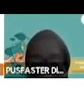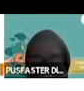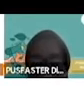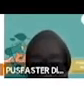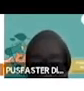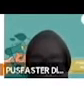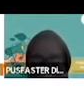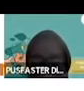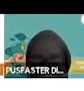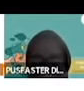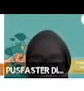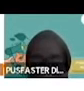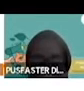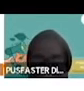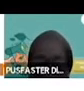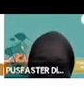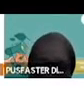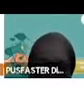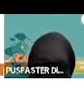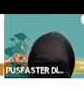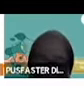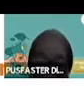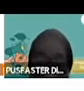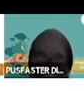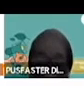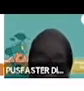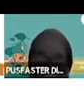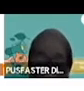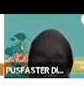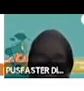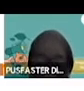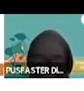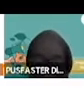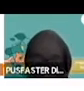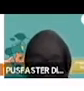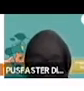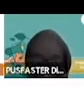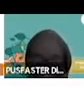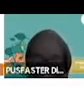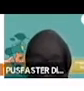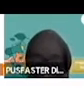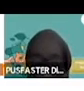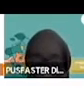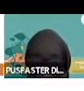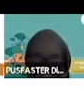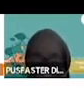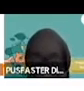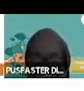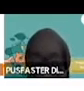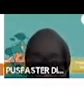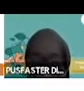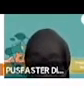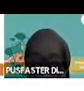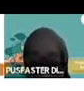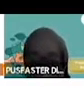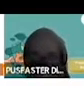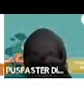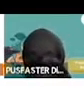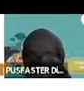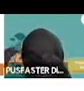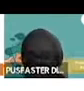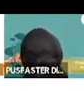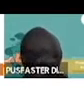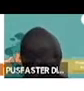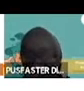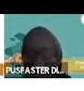mereka kadang-kadang produsen memproduksi macam-macam produk tapi yang dikasih level semua produces label padahal yang dikasih kode